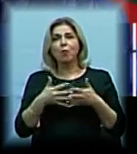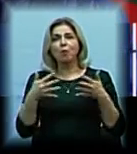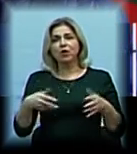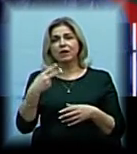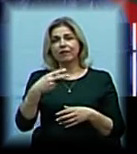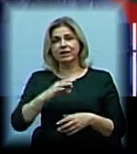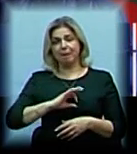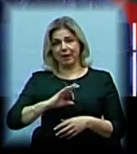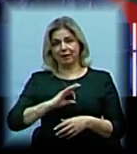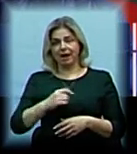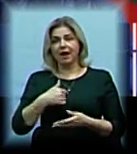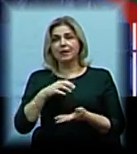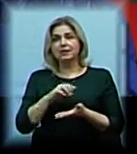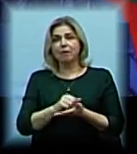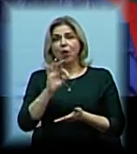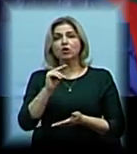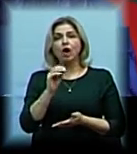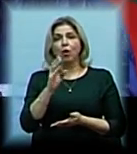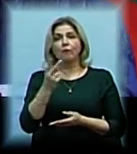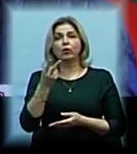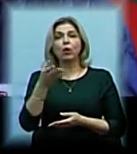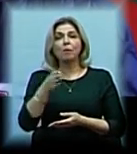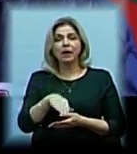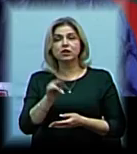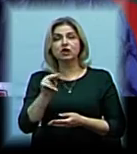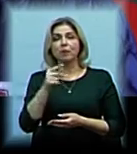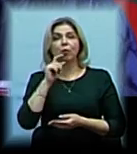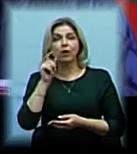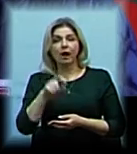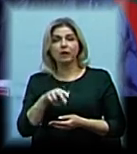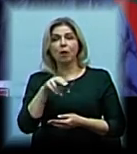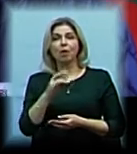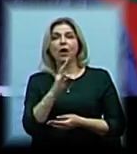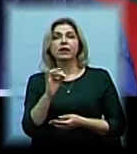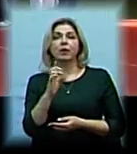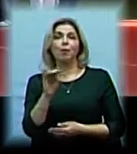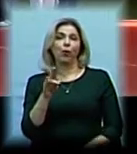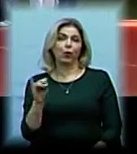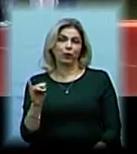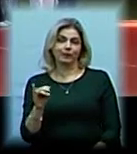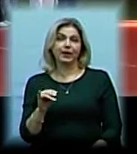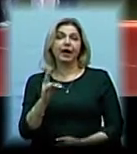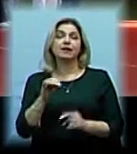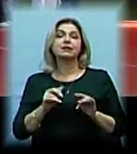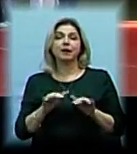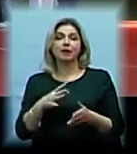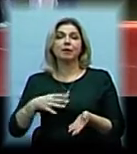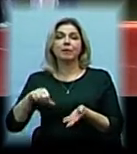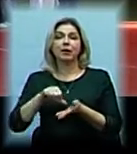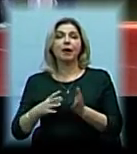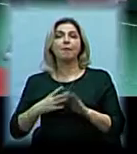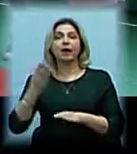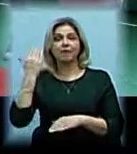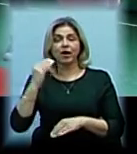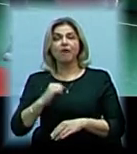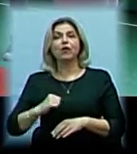медалей вже. Я зайняв в Очакові 2 місце на чемпіонаті України понібою. На заході був присутній колишній